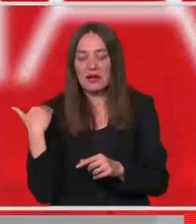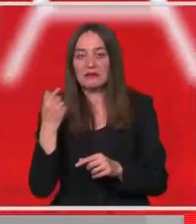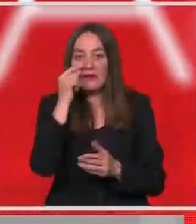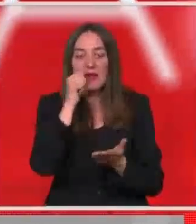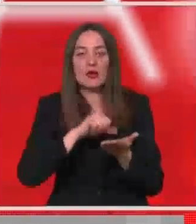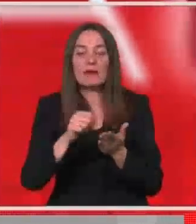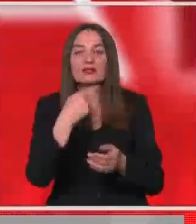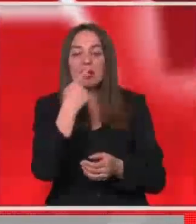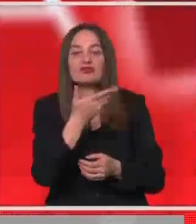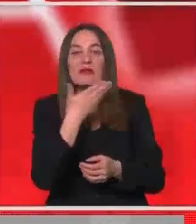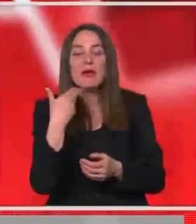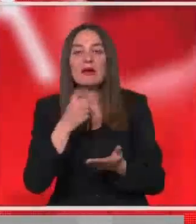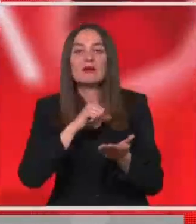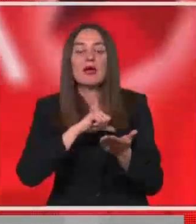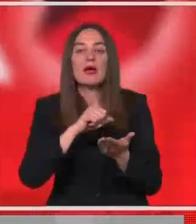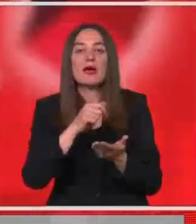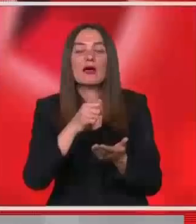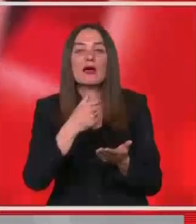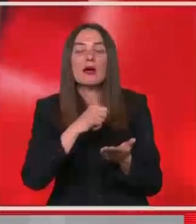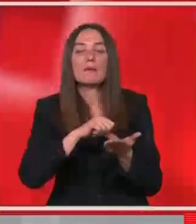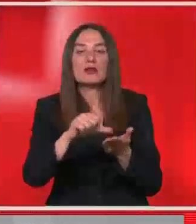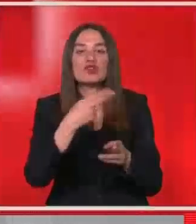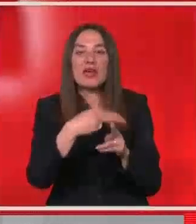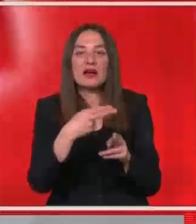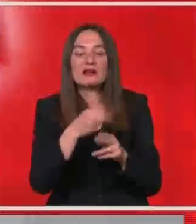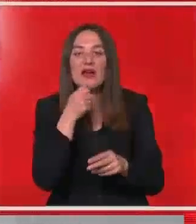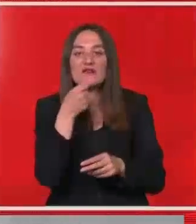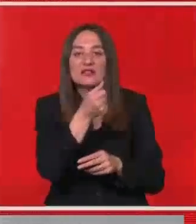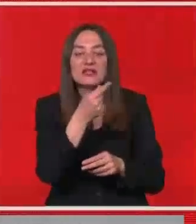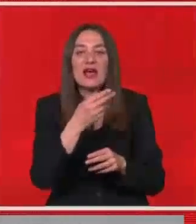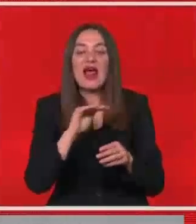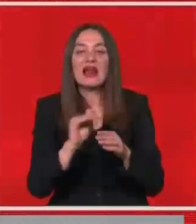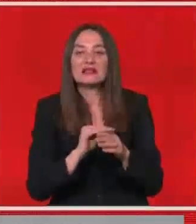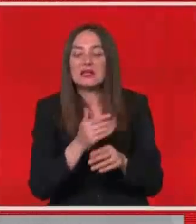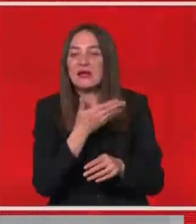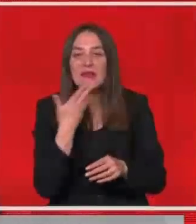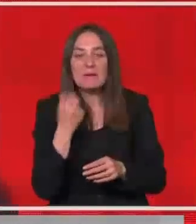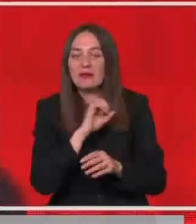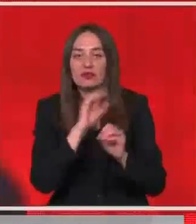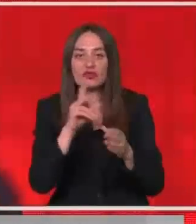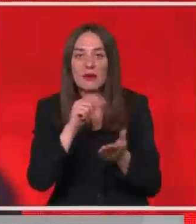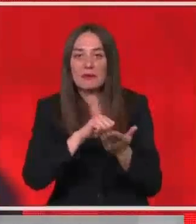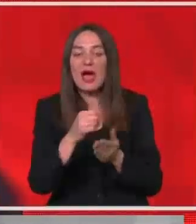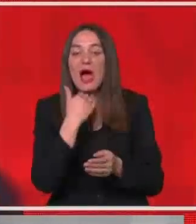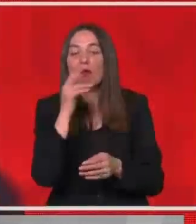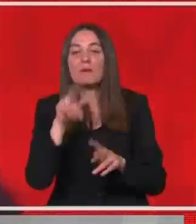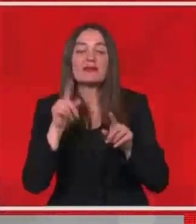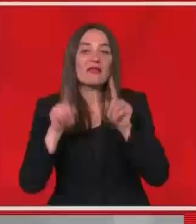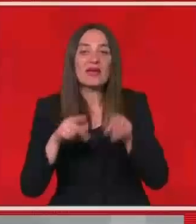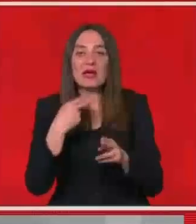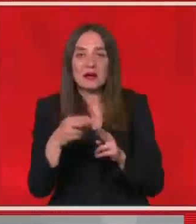banka rekla nemate teret plaćanja kredita i finansijskog lizinga. Dakle, ne plaćate ništa ako imate neke kredite i tako